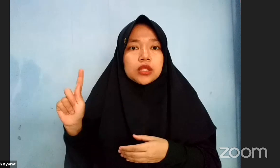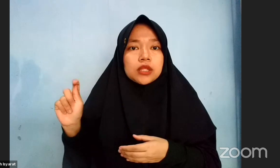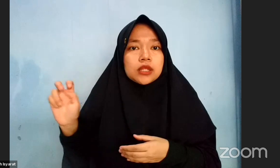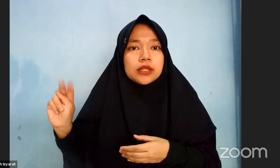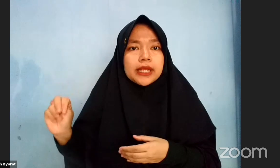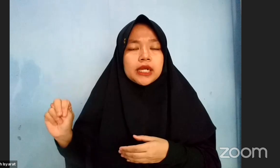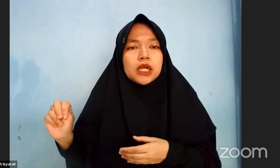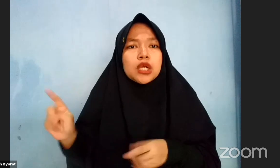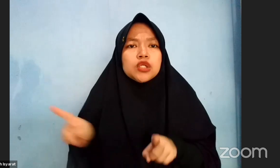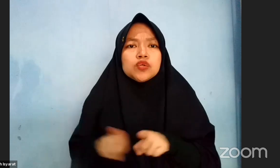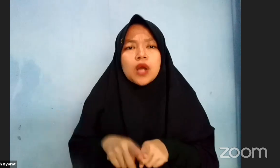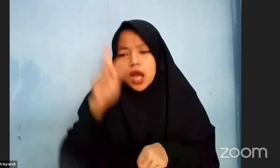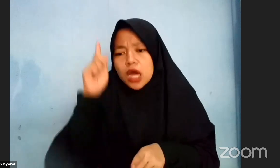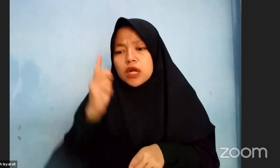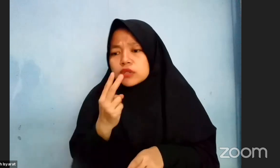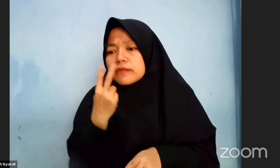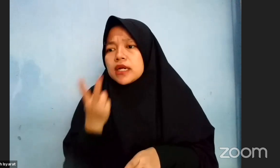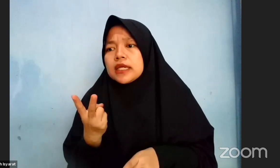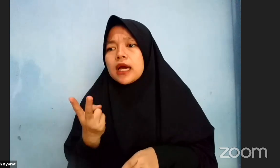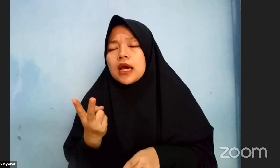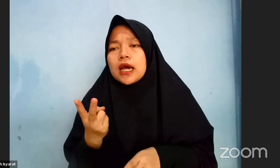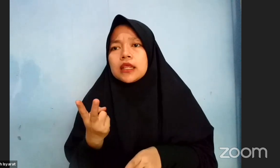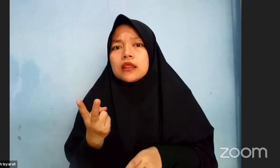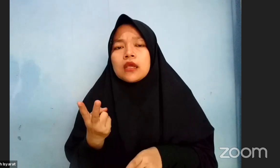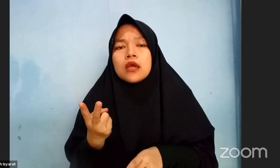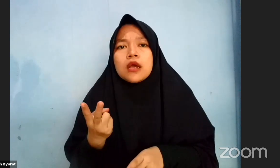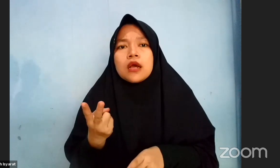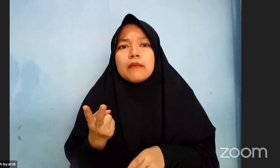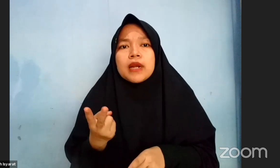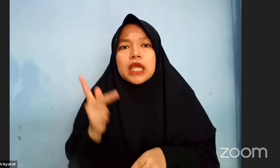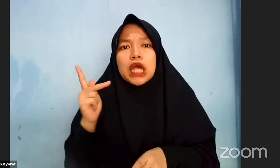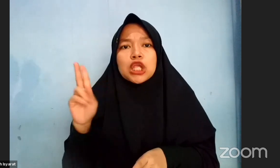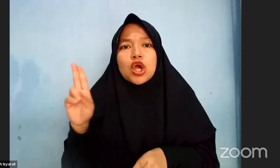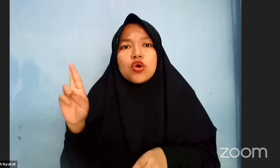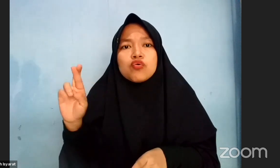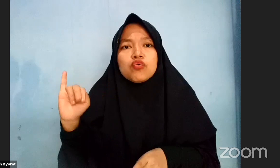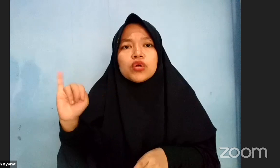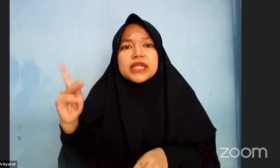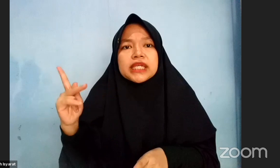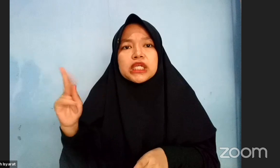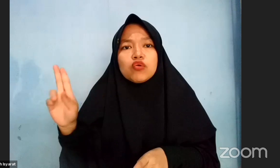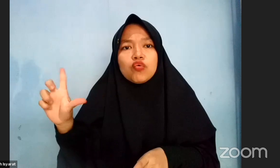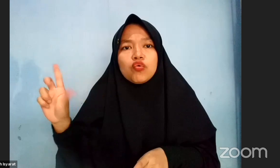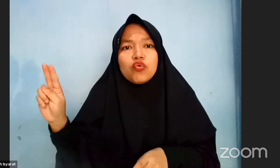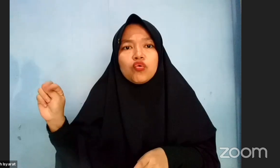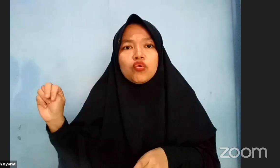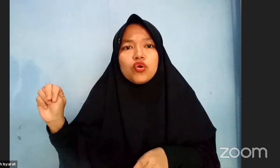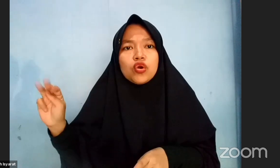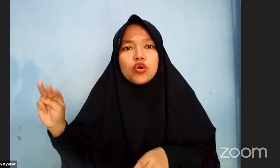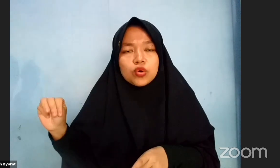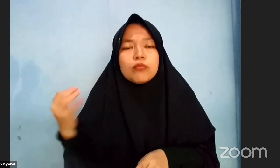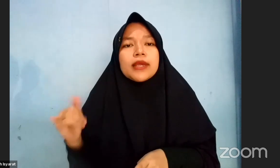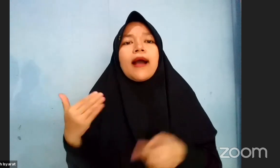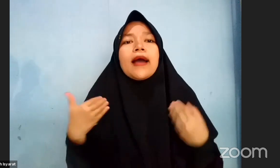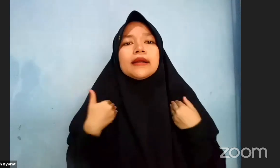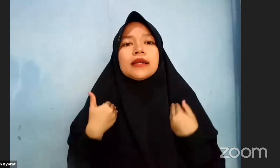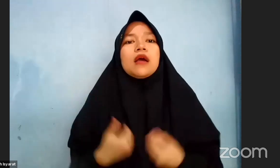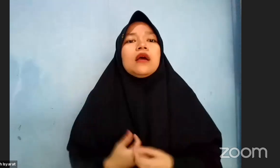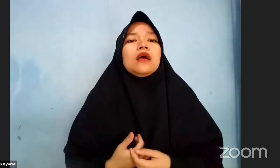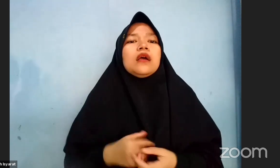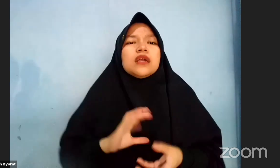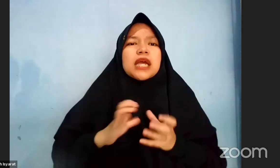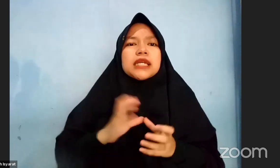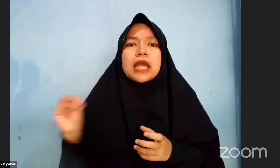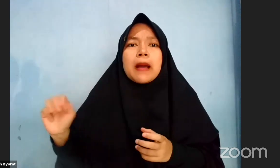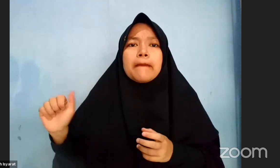naskahnya itupun dalam kawalan karena jangan sampai kalau ini di-share ini salah ini Aduh